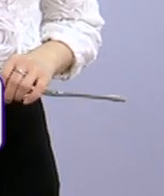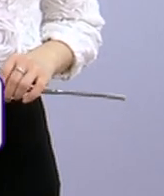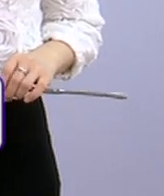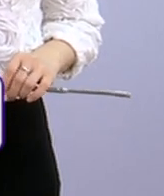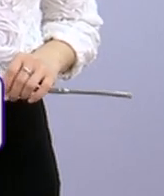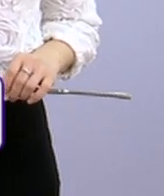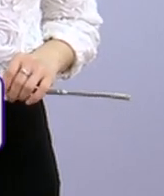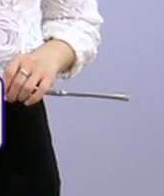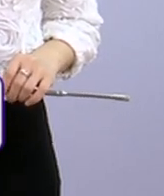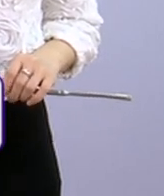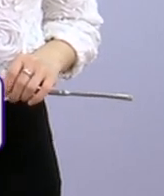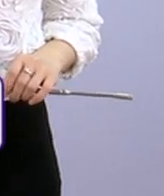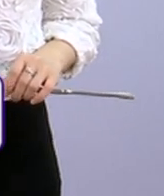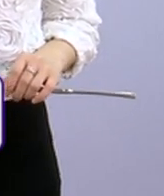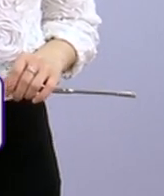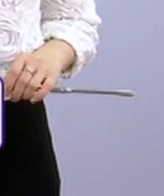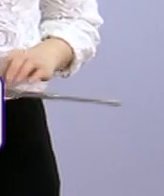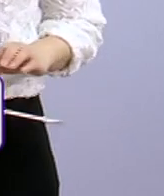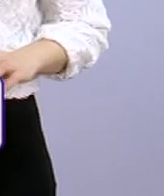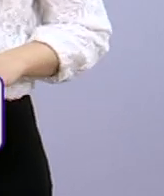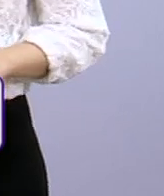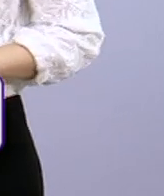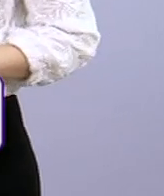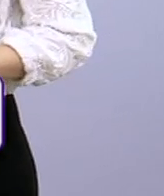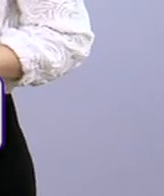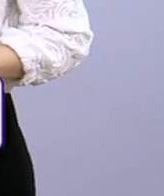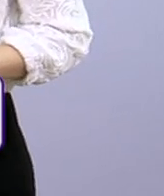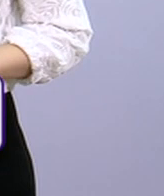Hail. Бұршақ.